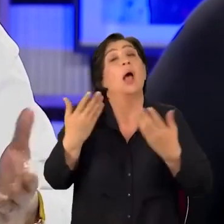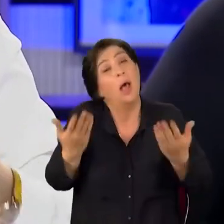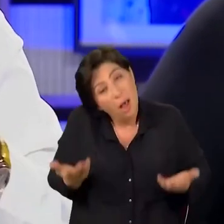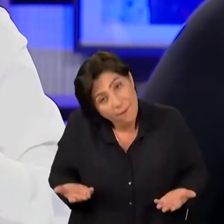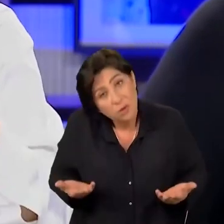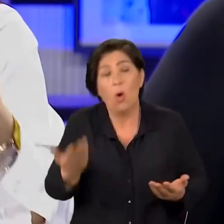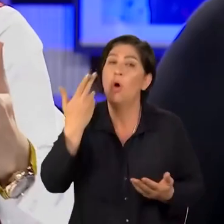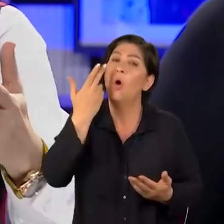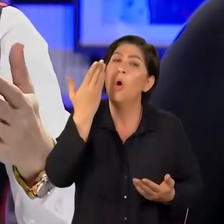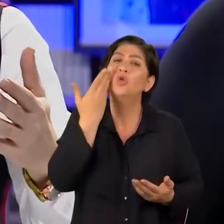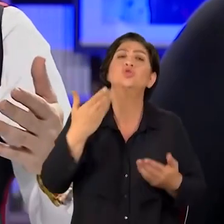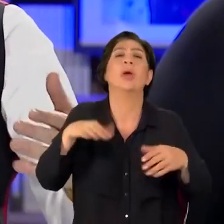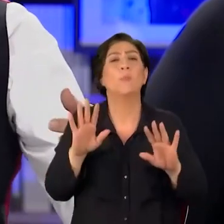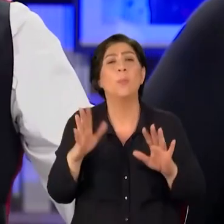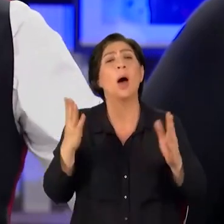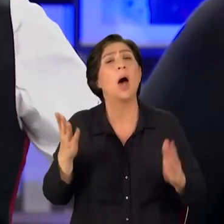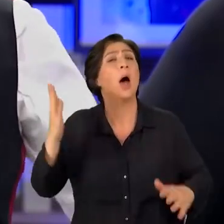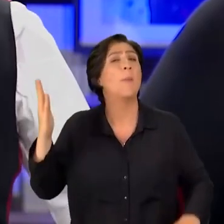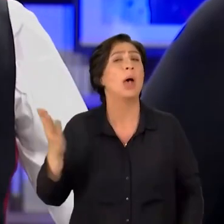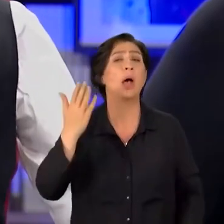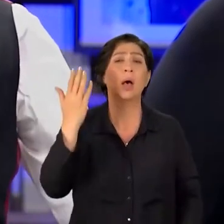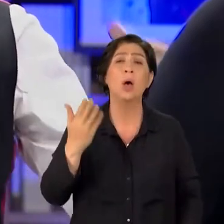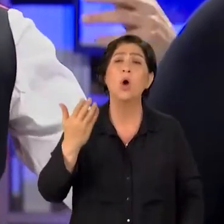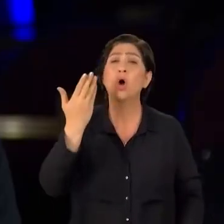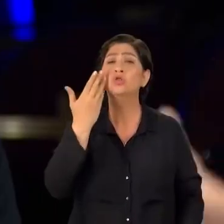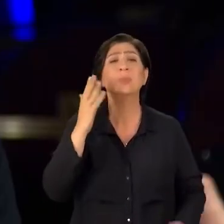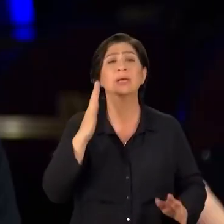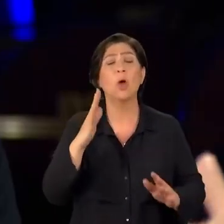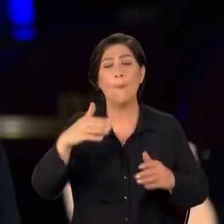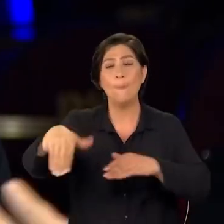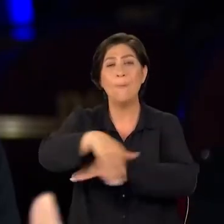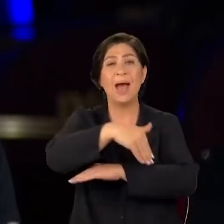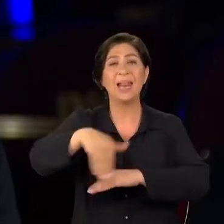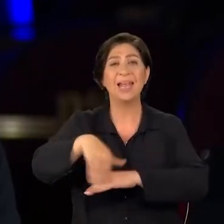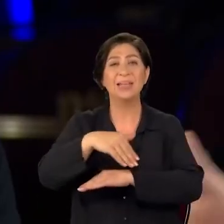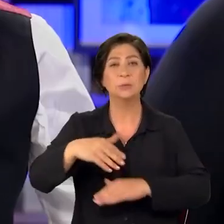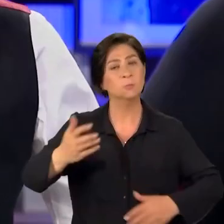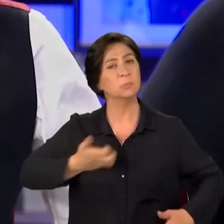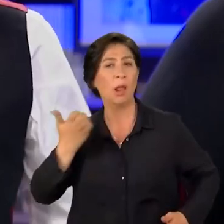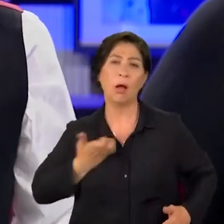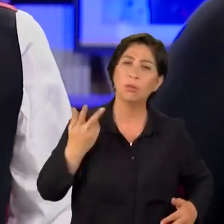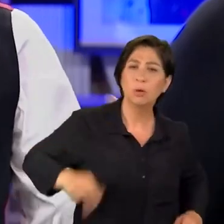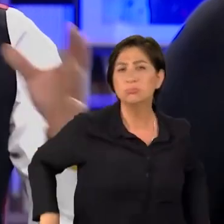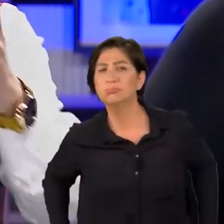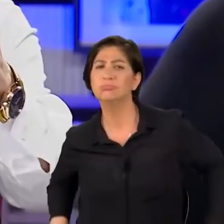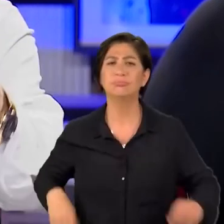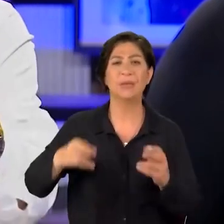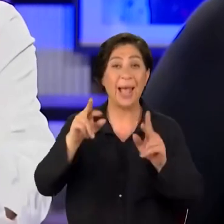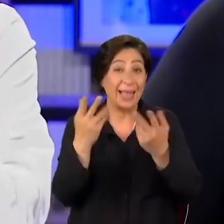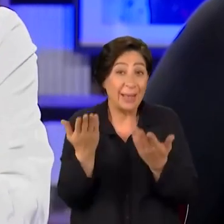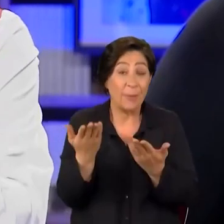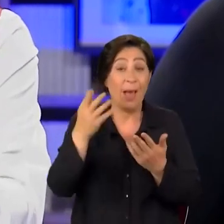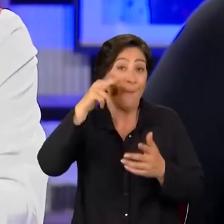vaat etti. Evet, hoşlanmıyorum ama böyle bir de şey yapıyor, hani hoşuma gidiyor. Hani mahallenin bıçkın delikanlısı